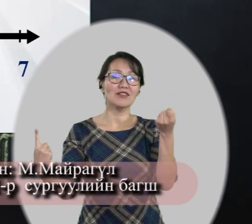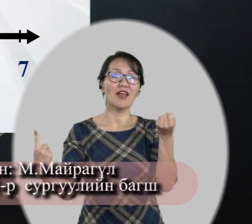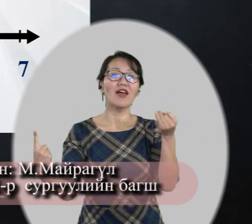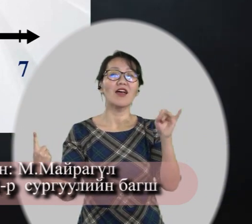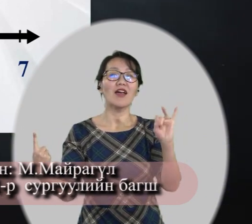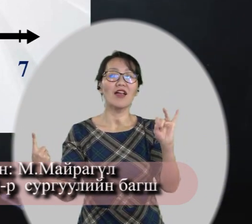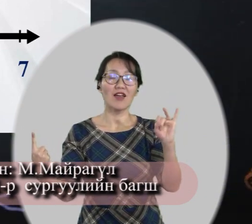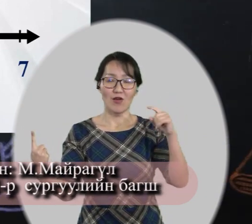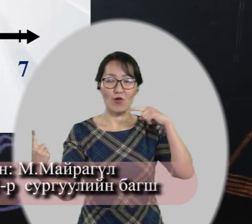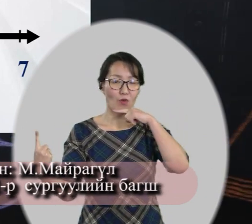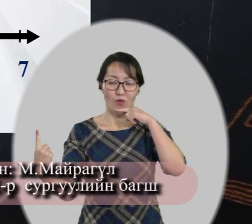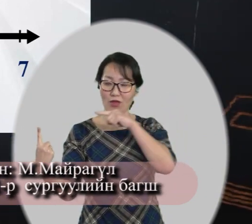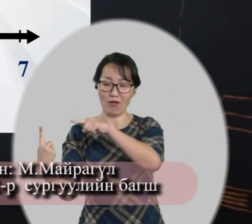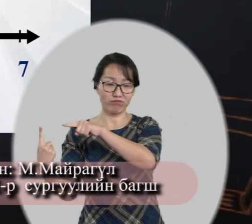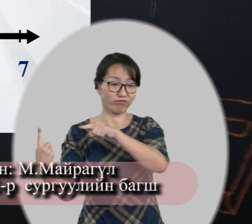3-де керіле тұр.